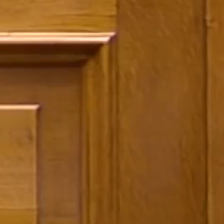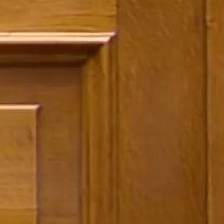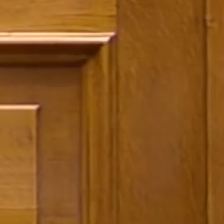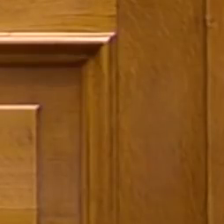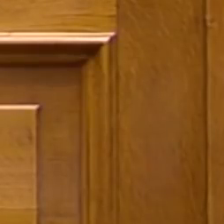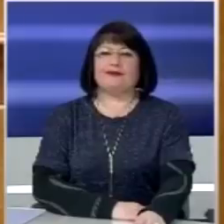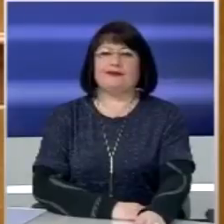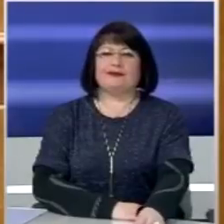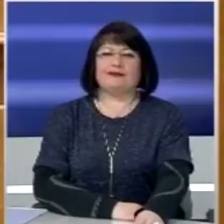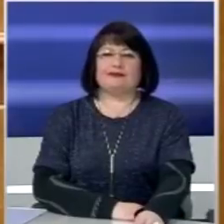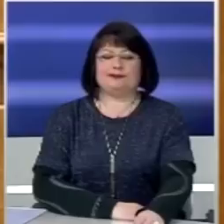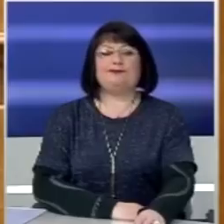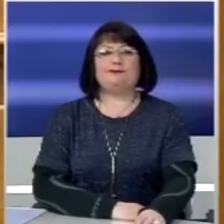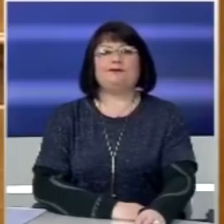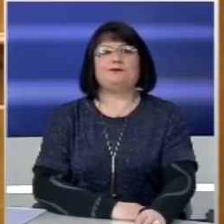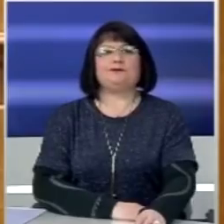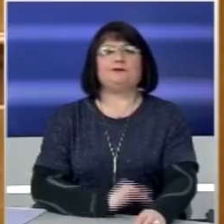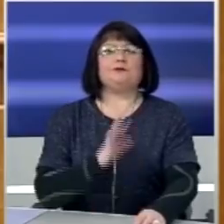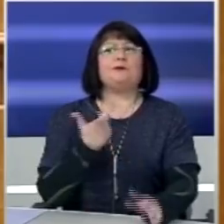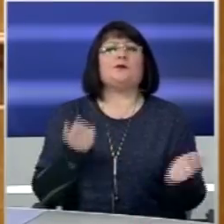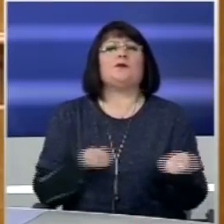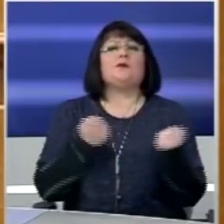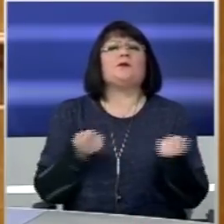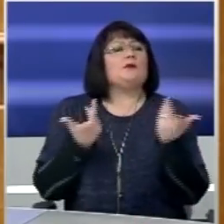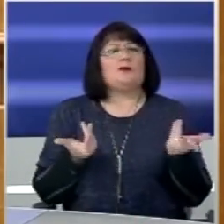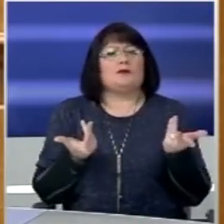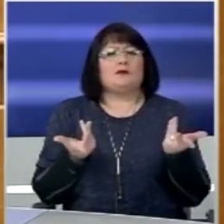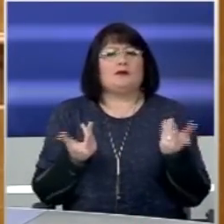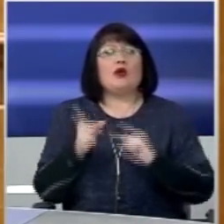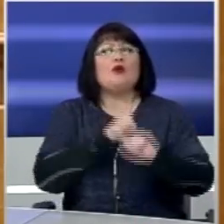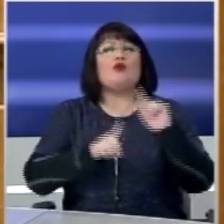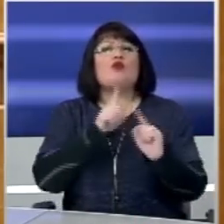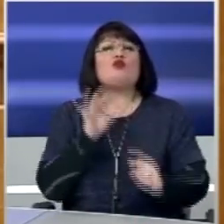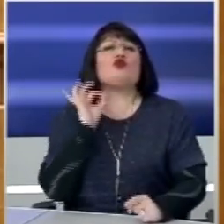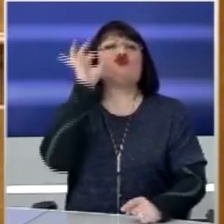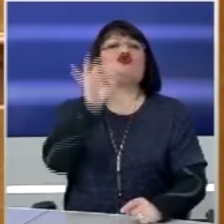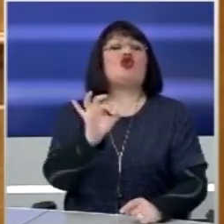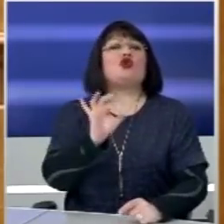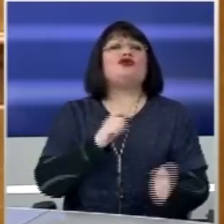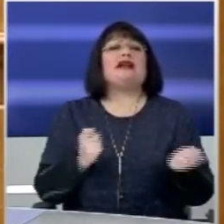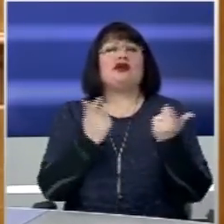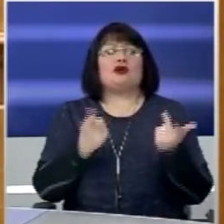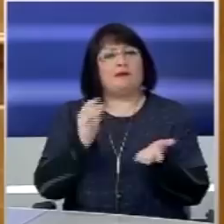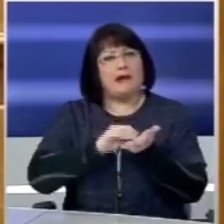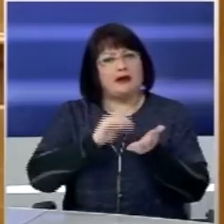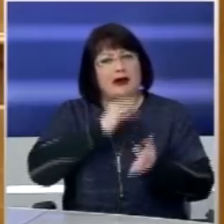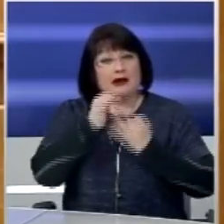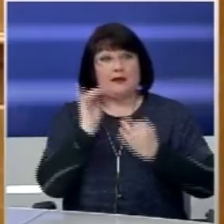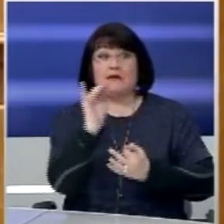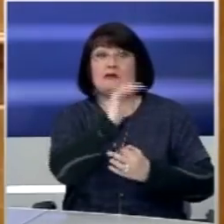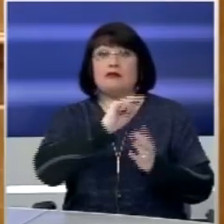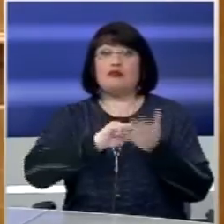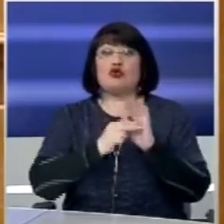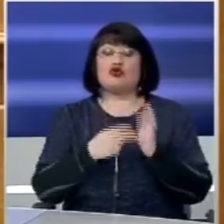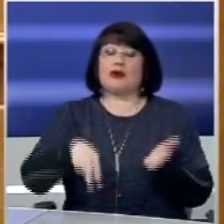την ισραηλινική αεροπορία με τι σενάρια διεξάγονταν? Ποιος ακριβώς ήταν ο στόχος? Ξαναλέμε και προειδοποιούμε και από